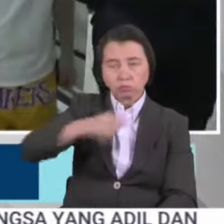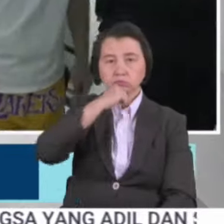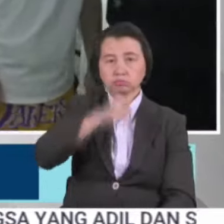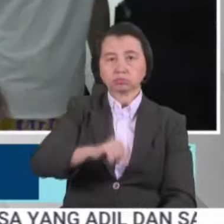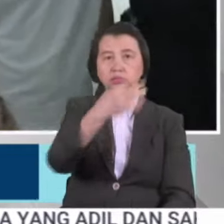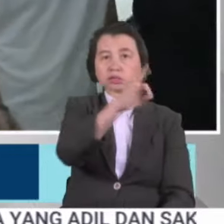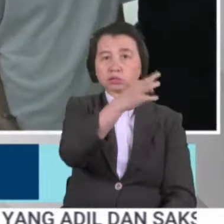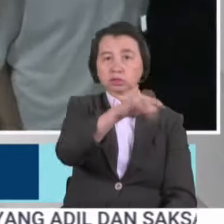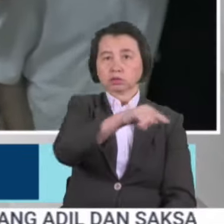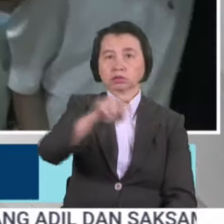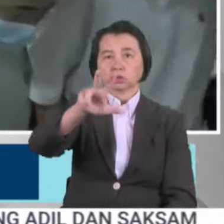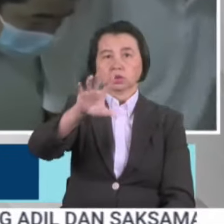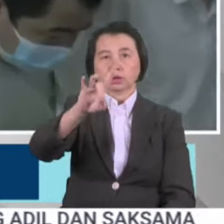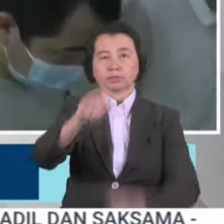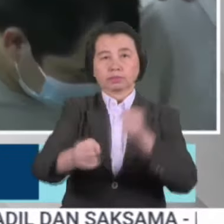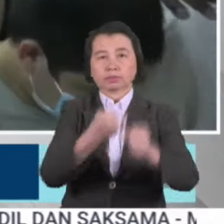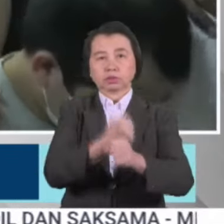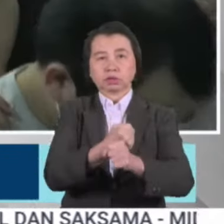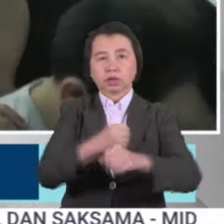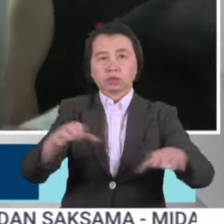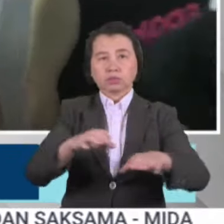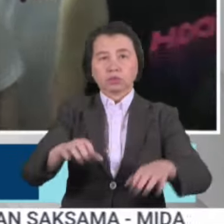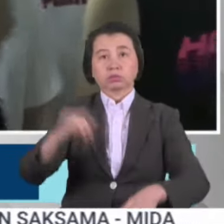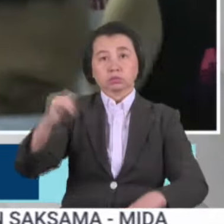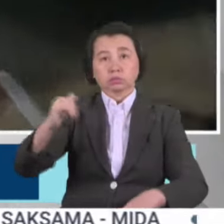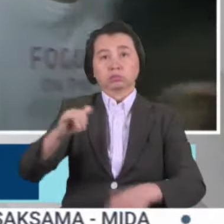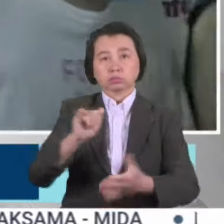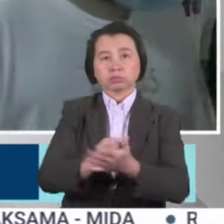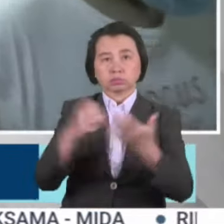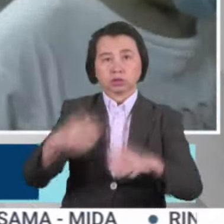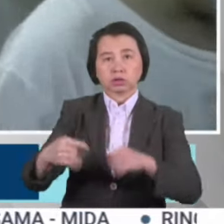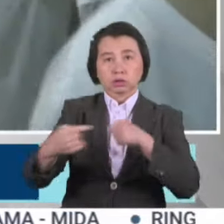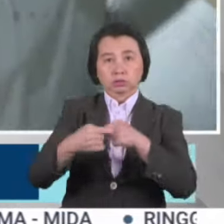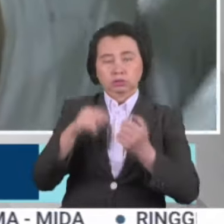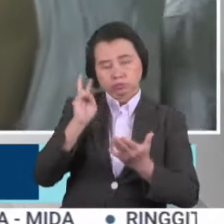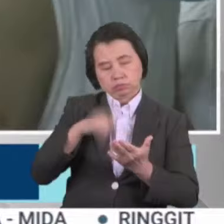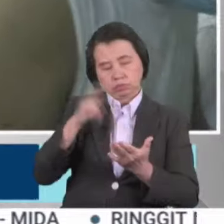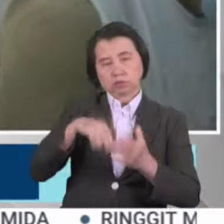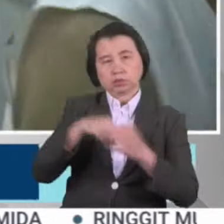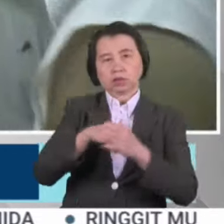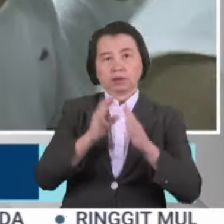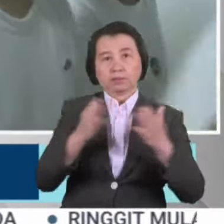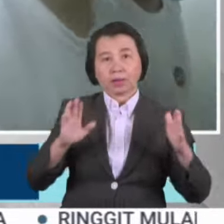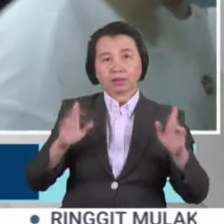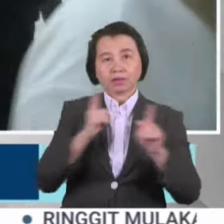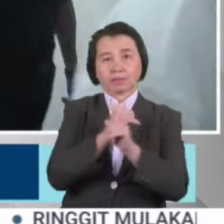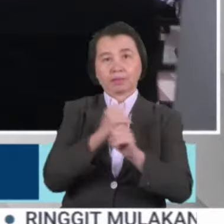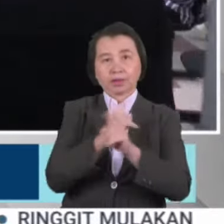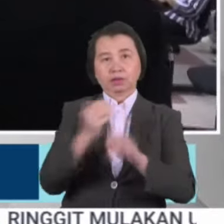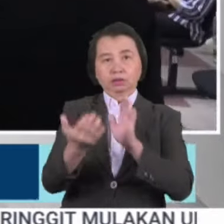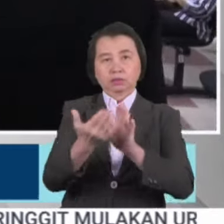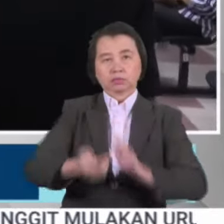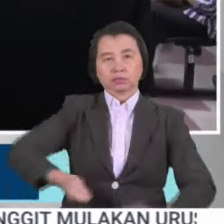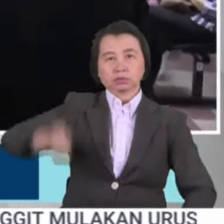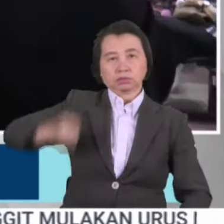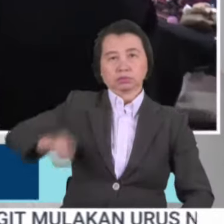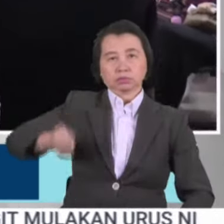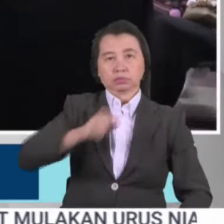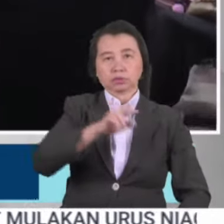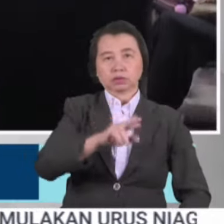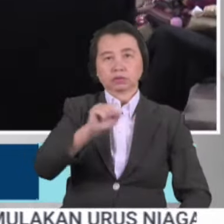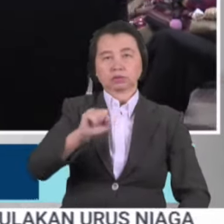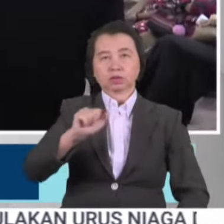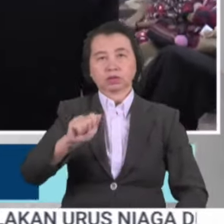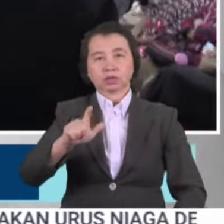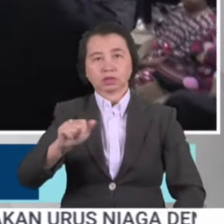berumur 19 hingga 38 tahun membuat pengakuan selepas pertuduhan dibacakan dalam bahasa Mandarin di hadapan Majistret R.